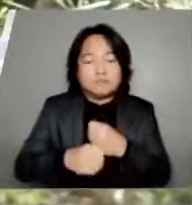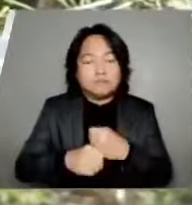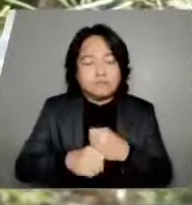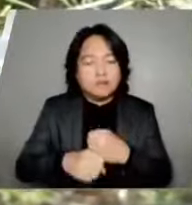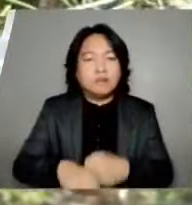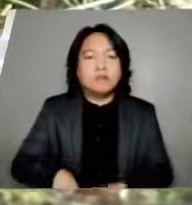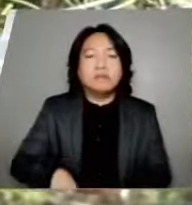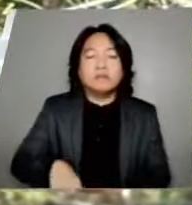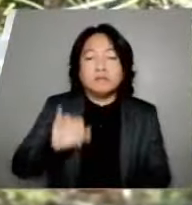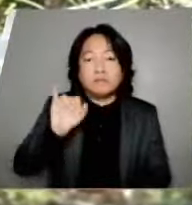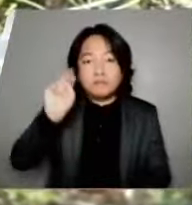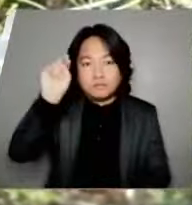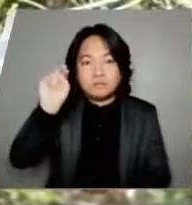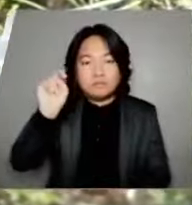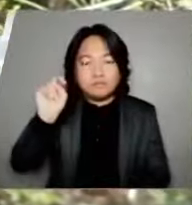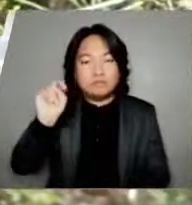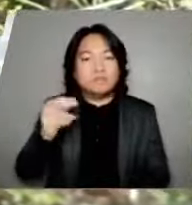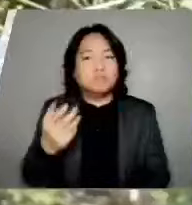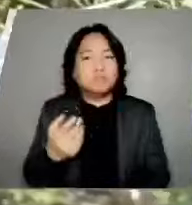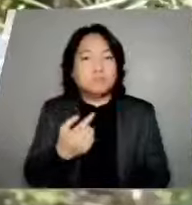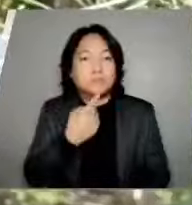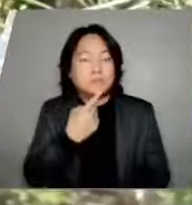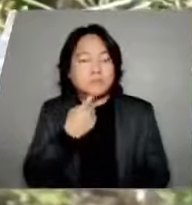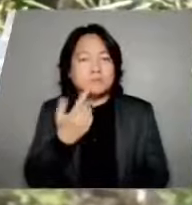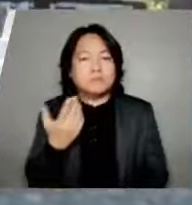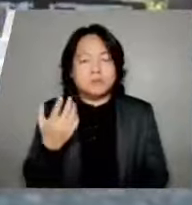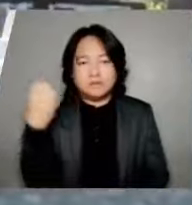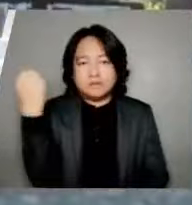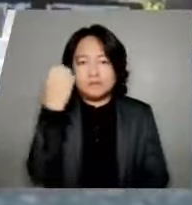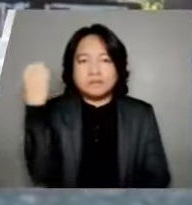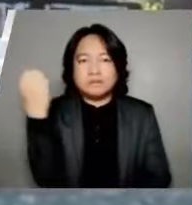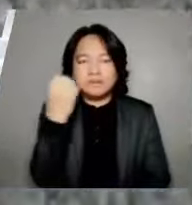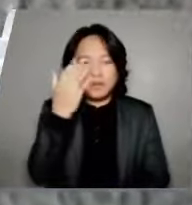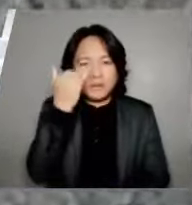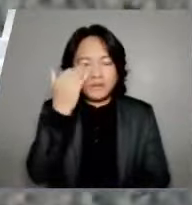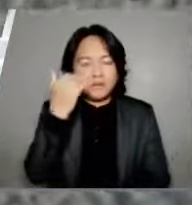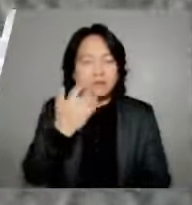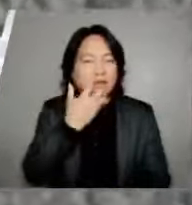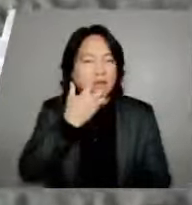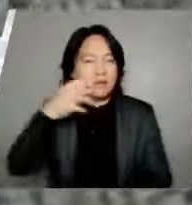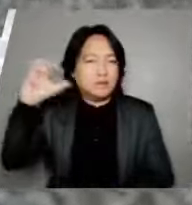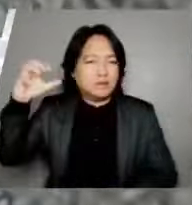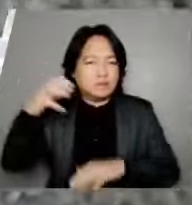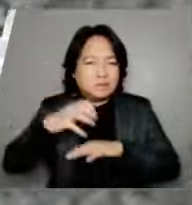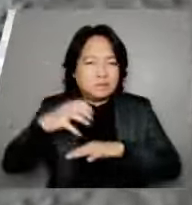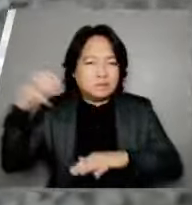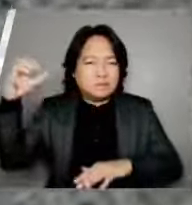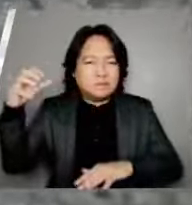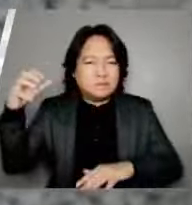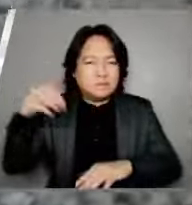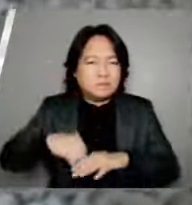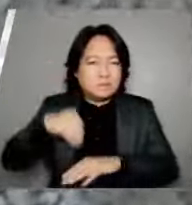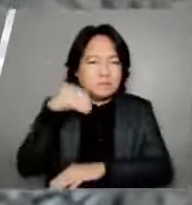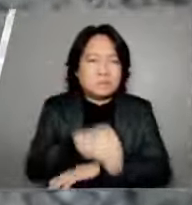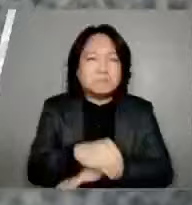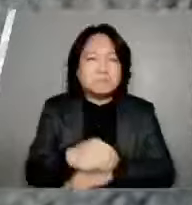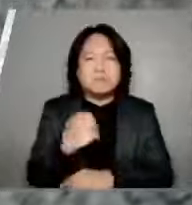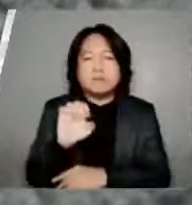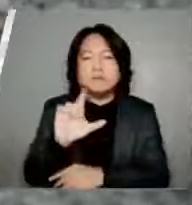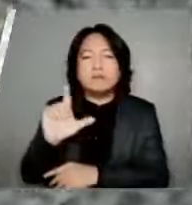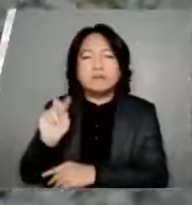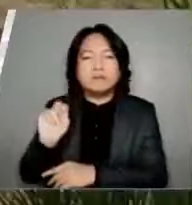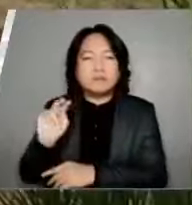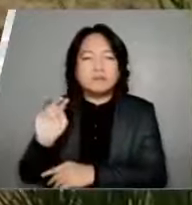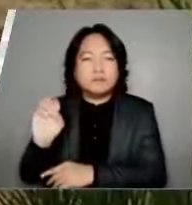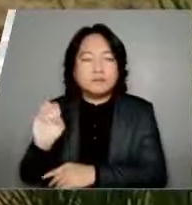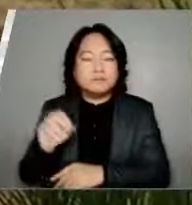sa mga lugar na nagdeklara ng state of calamity dahil sa epekto ng El Niño. Ayon sa Task Force El Niño, nasa 103